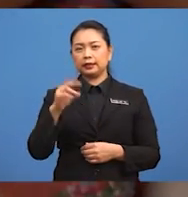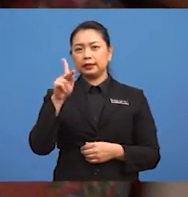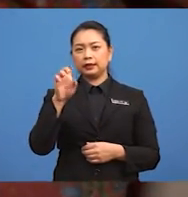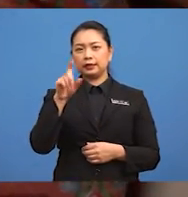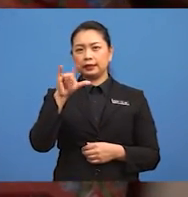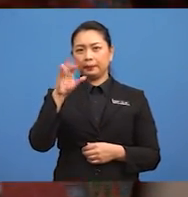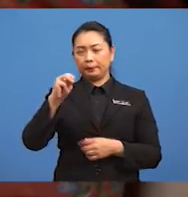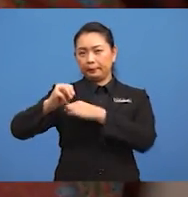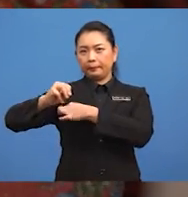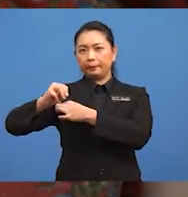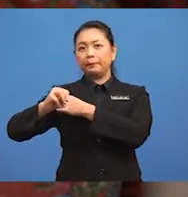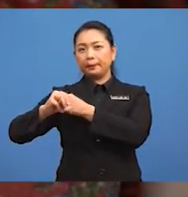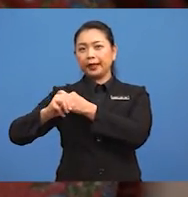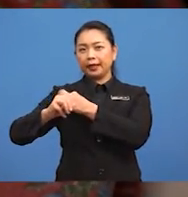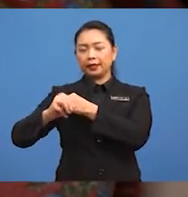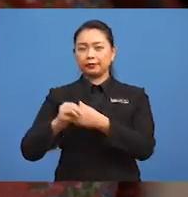pakaian.